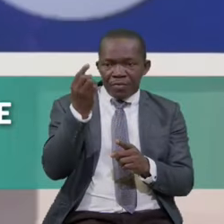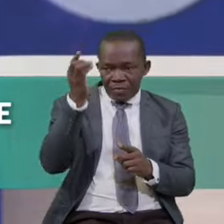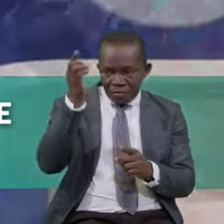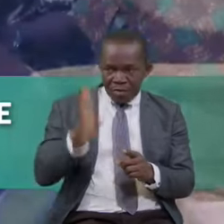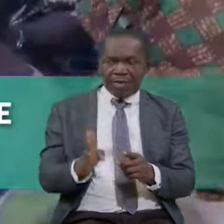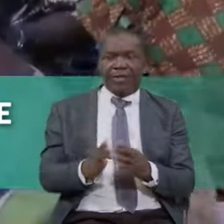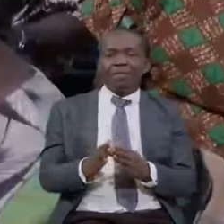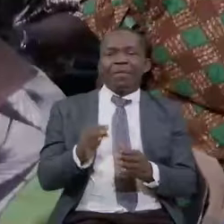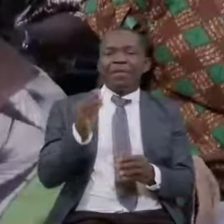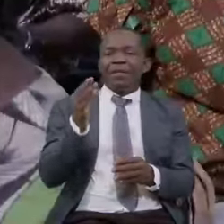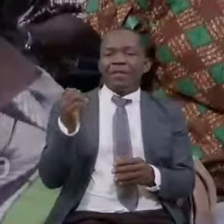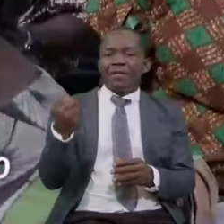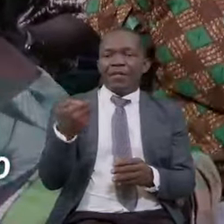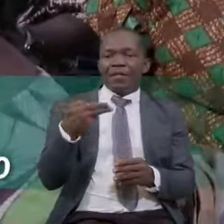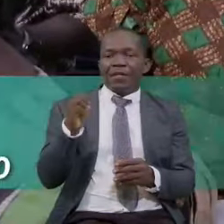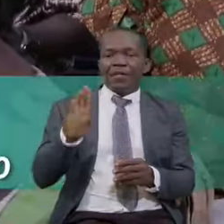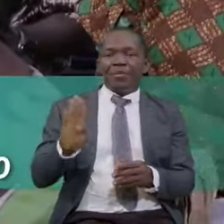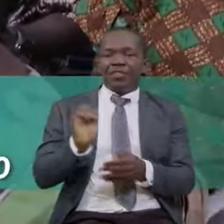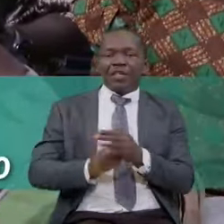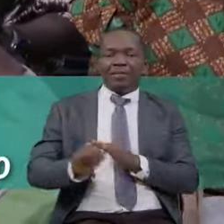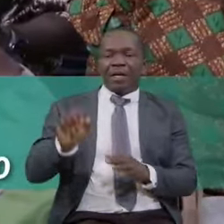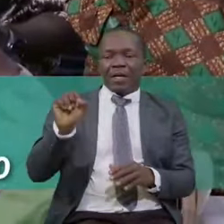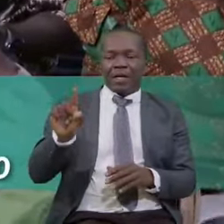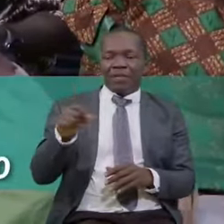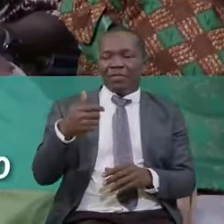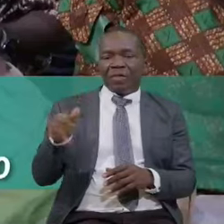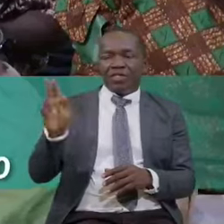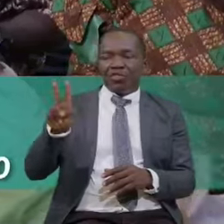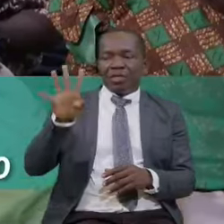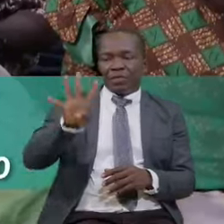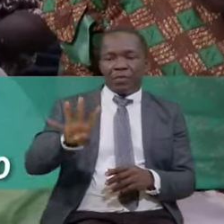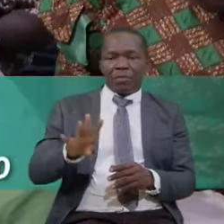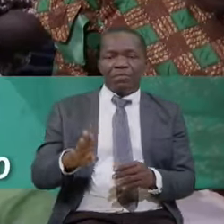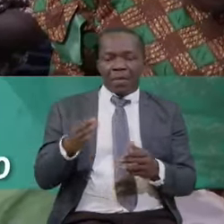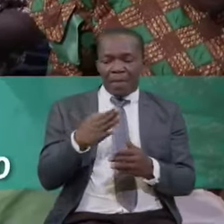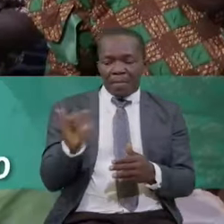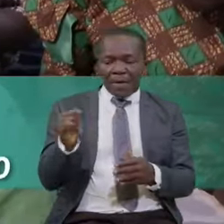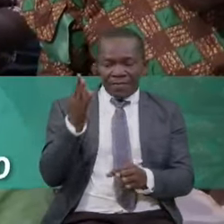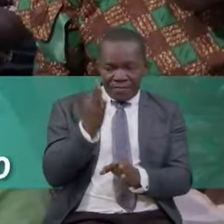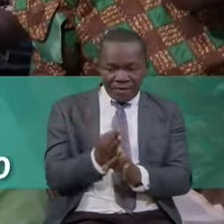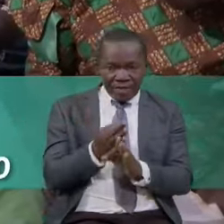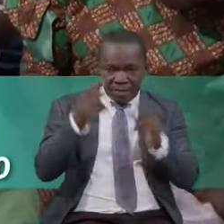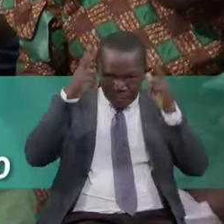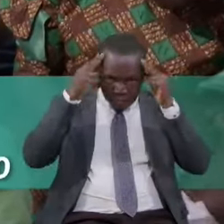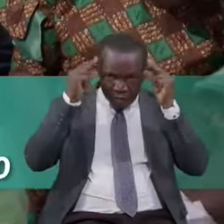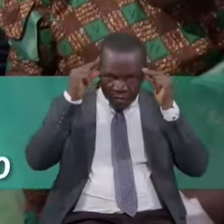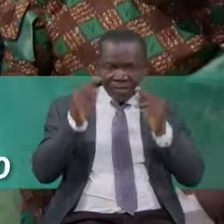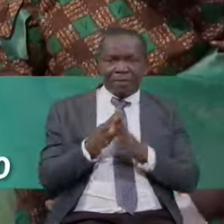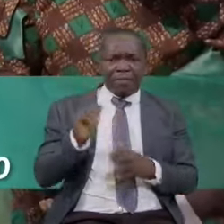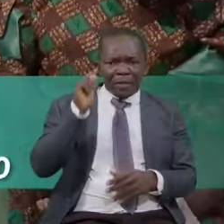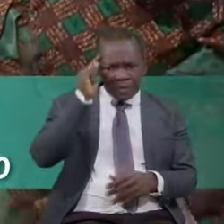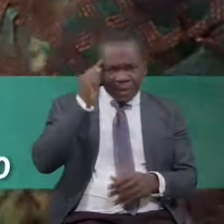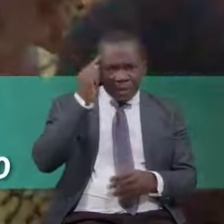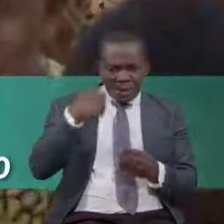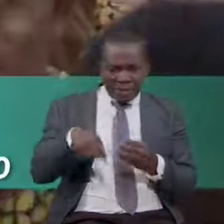lisons à partir du verset 24 c'est pas la foi que Moïse pens à cela Moïse n'aurait pas